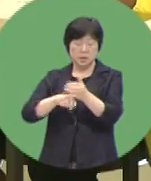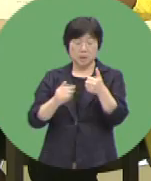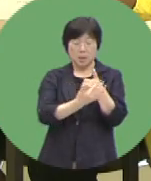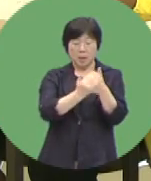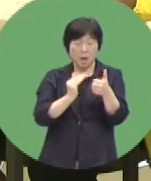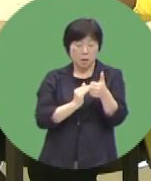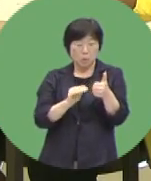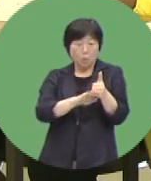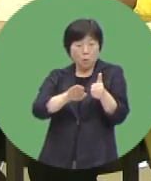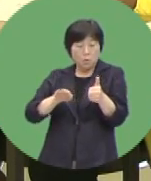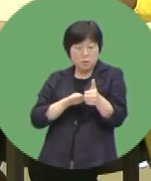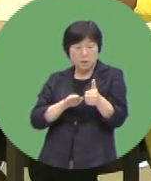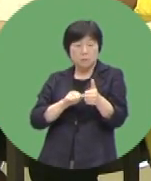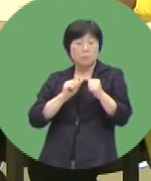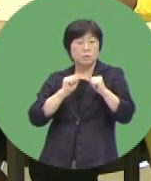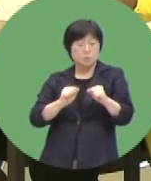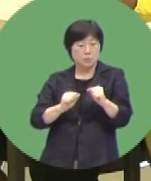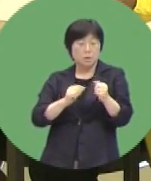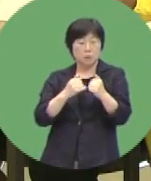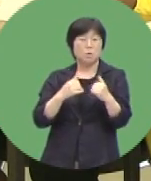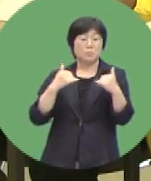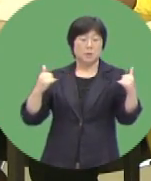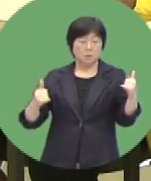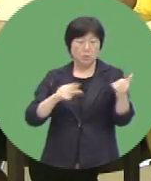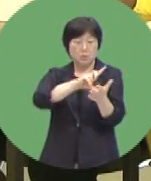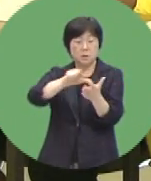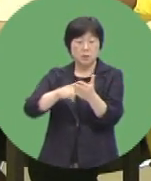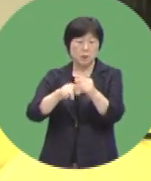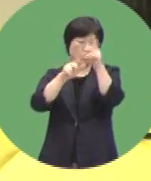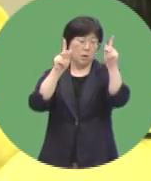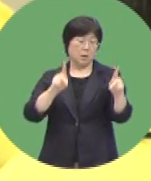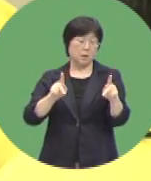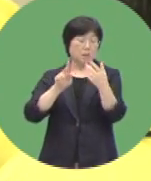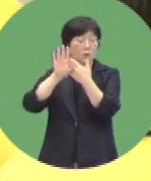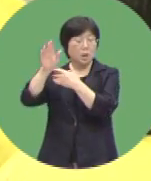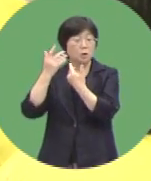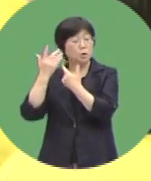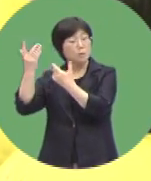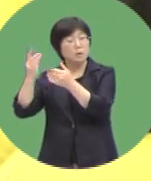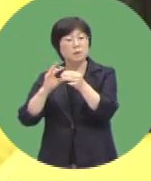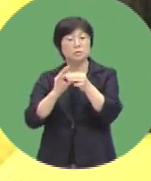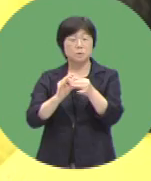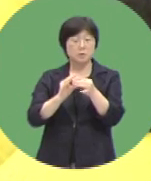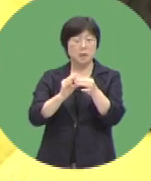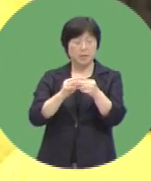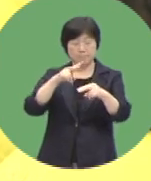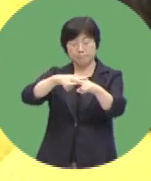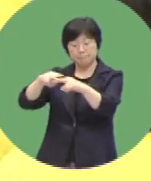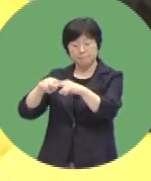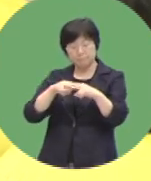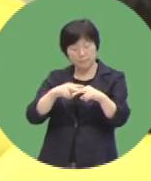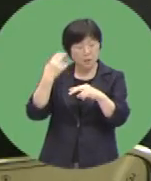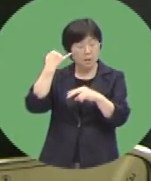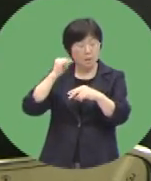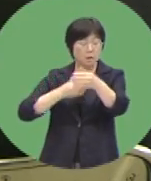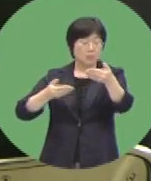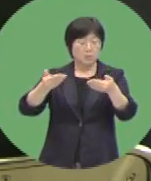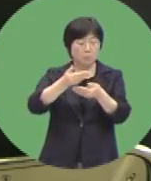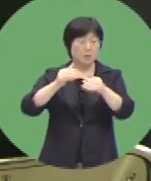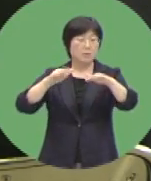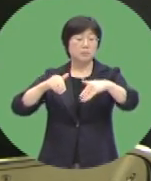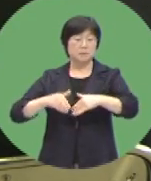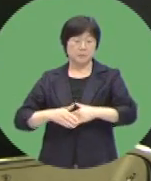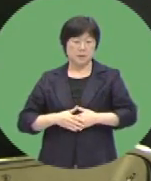保全活動などに取り組む住民たちと地域の課題やこれからの夢について膝を交えて意見交換をしました